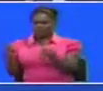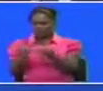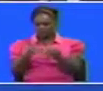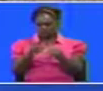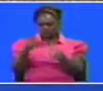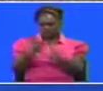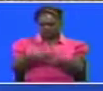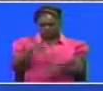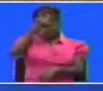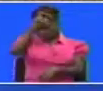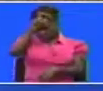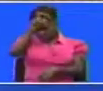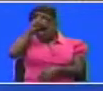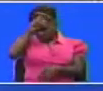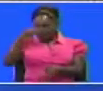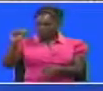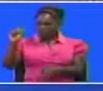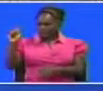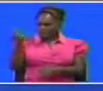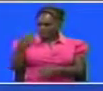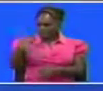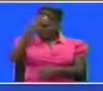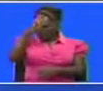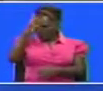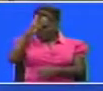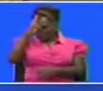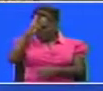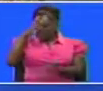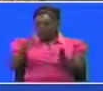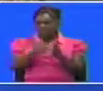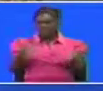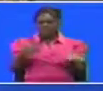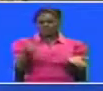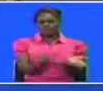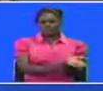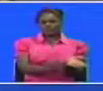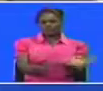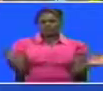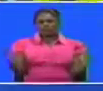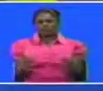kutoka Misri, huku kibarua cha Kenya Police kikiwa ni dhidi ya wananchi kutoka Uganda.